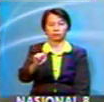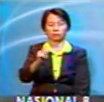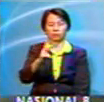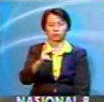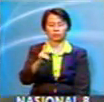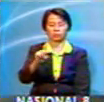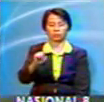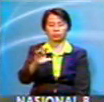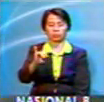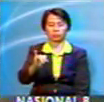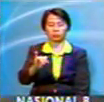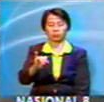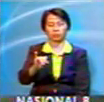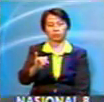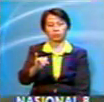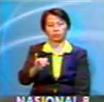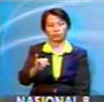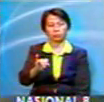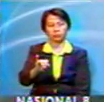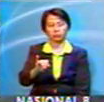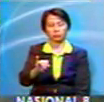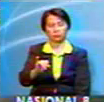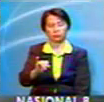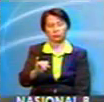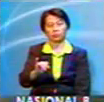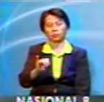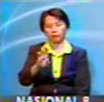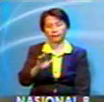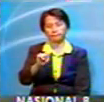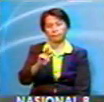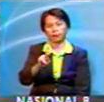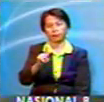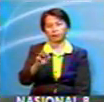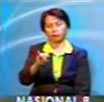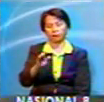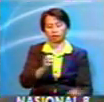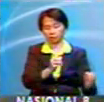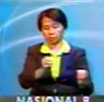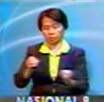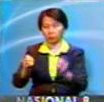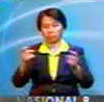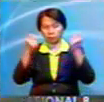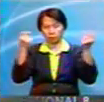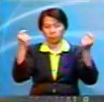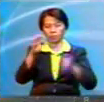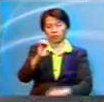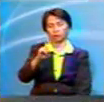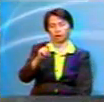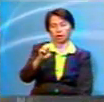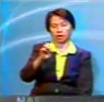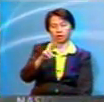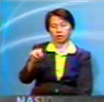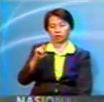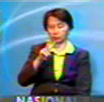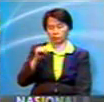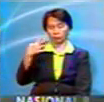Tenaga Isteri-Isteri Menteri dan Timbalan Menteri Bakti bakal menganjurkan Carnival Genexter 2014 hujung